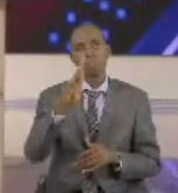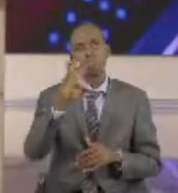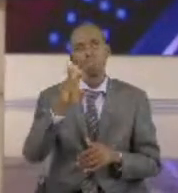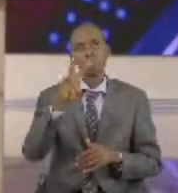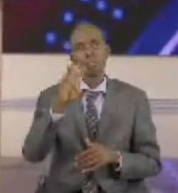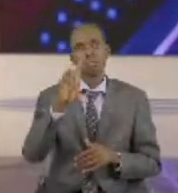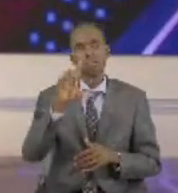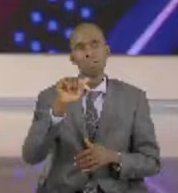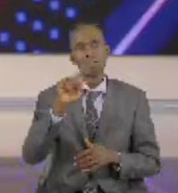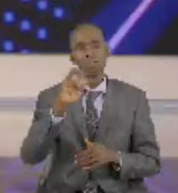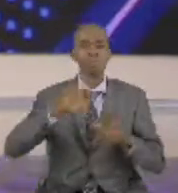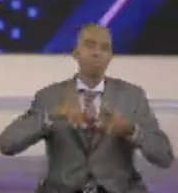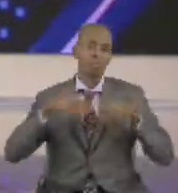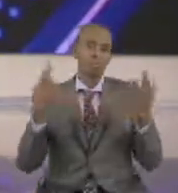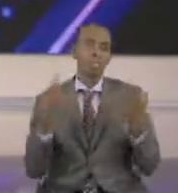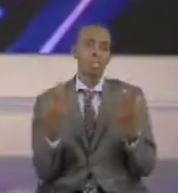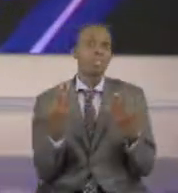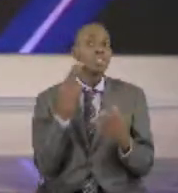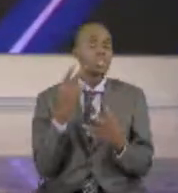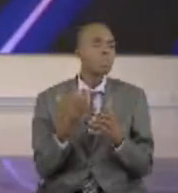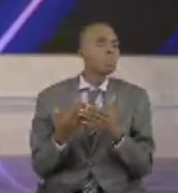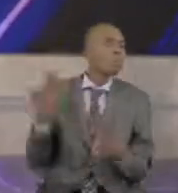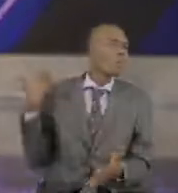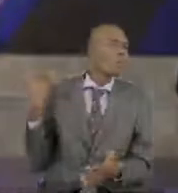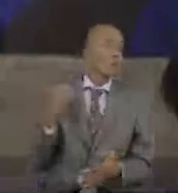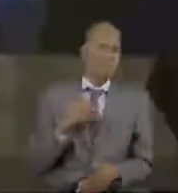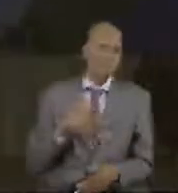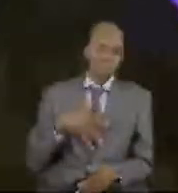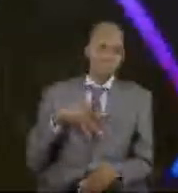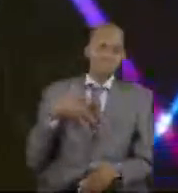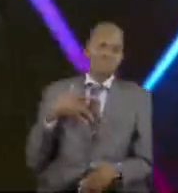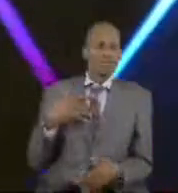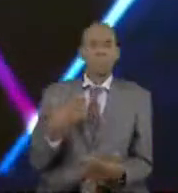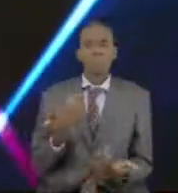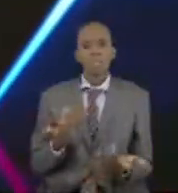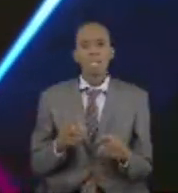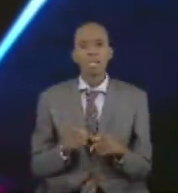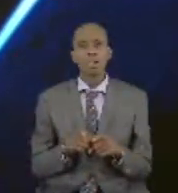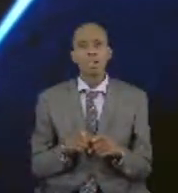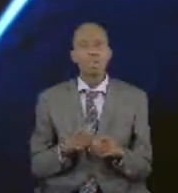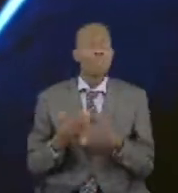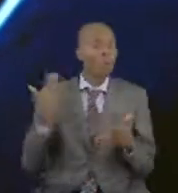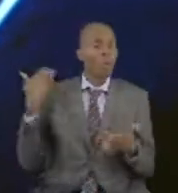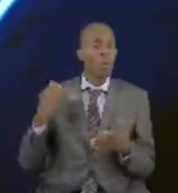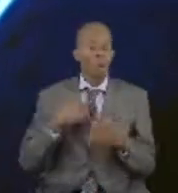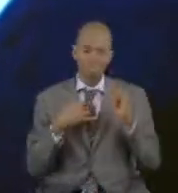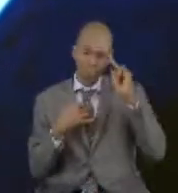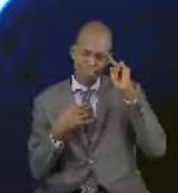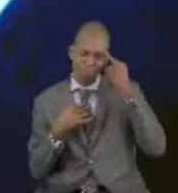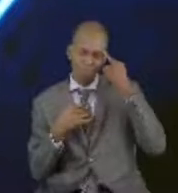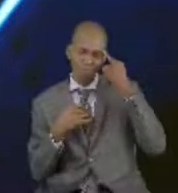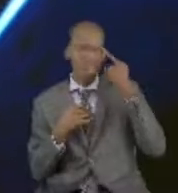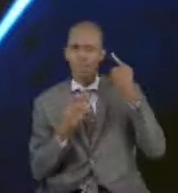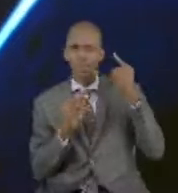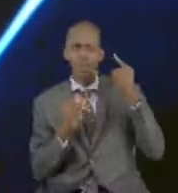révélation. Parce que dans le passé, je sentais comme si je vais. Non, il ne marchait plus par le sentiment. Je pense que non.